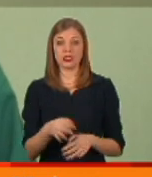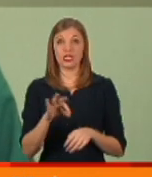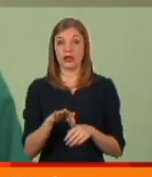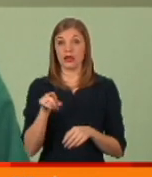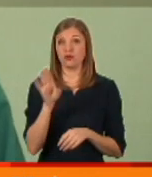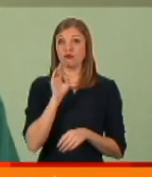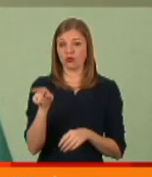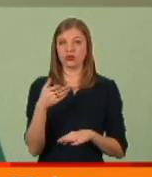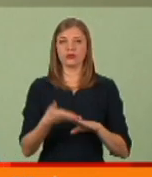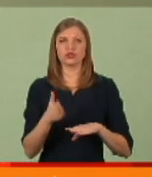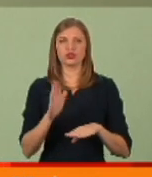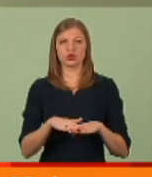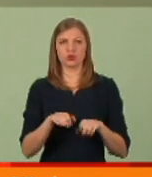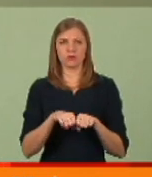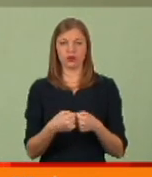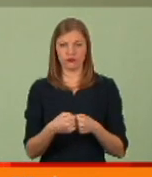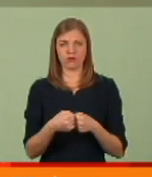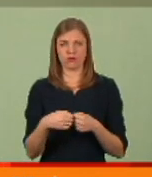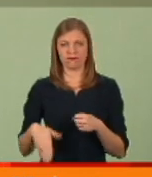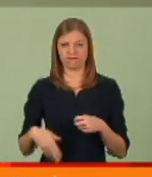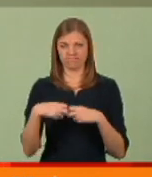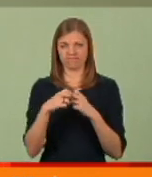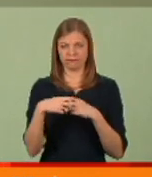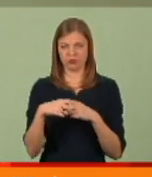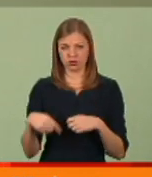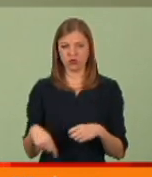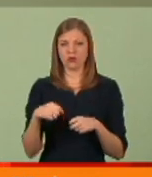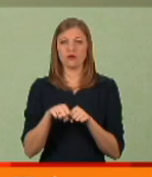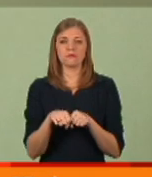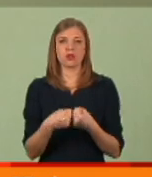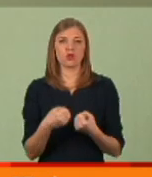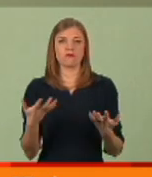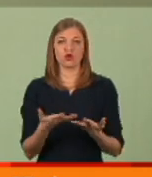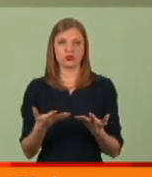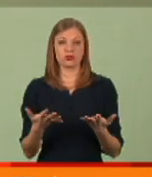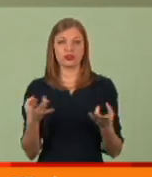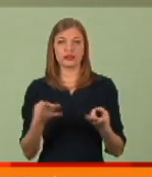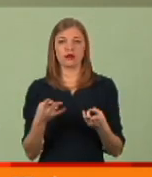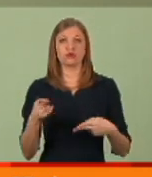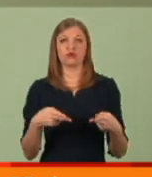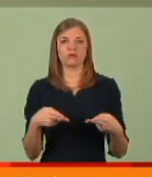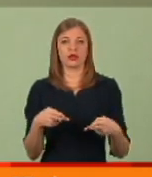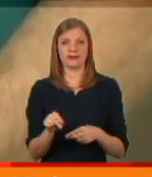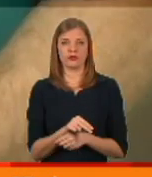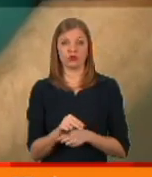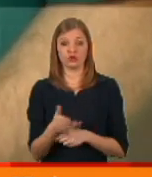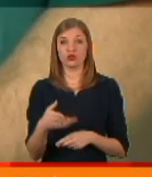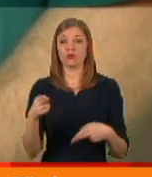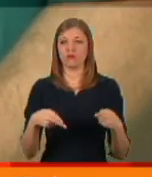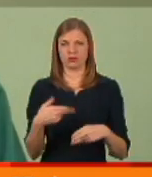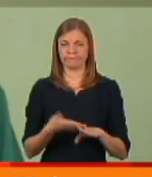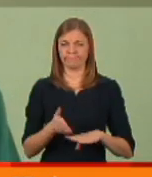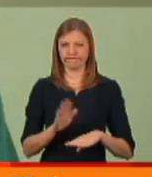больної тяжелий оскольчатий перелом правого бедра. Перелом, який, в общем-то, требує оперативного лечения. Операція